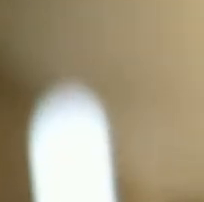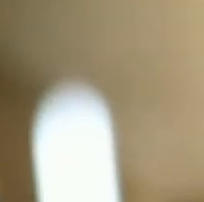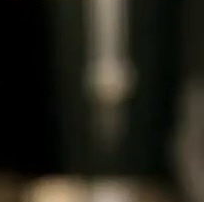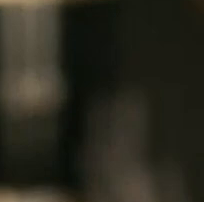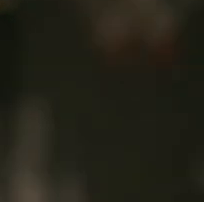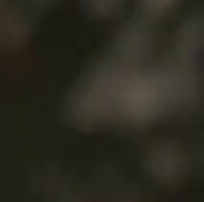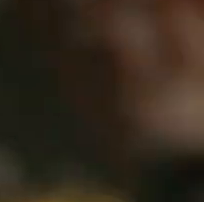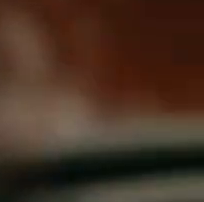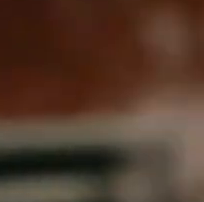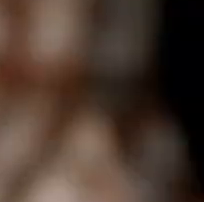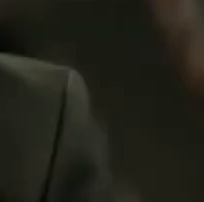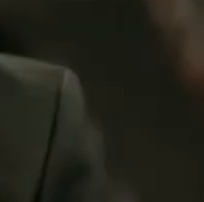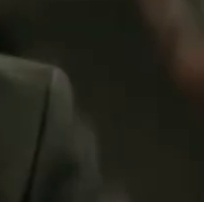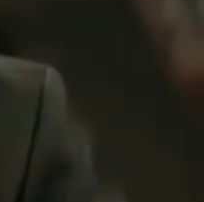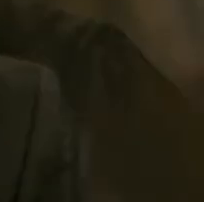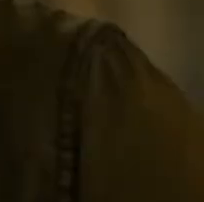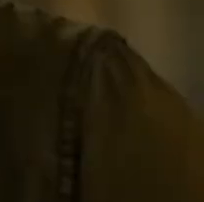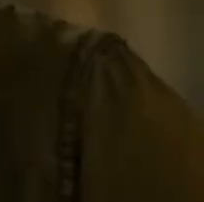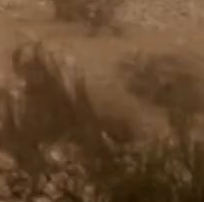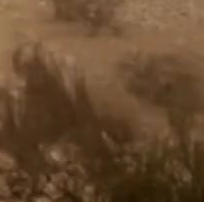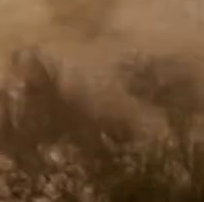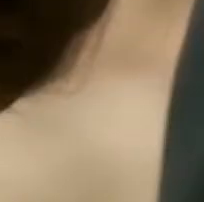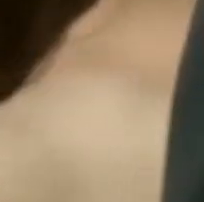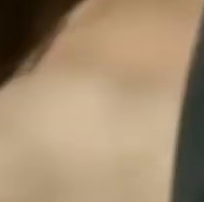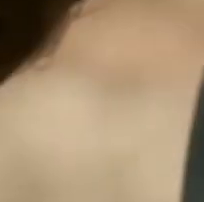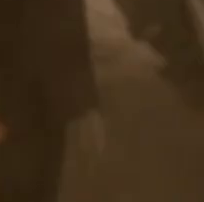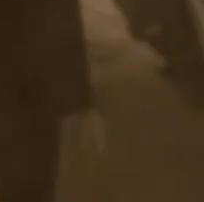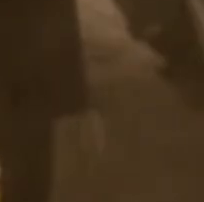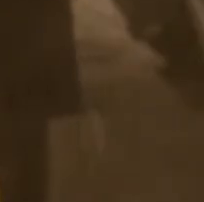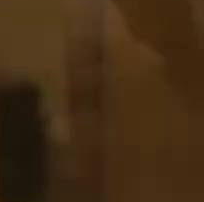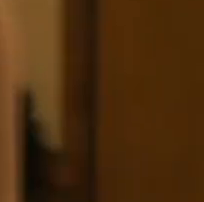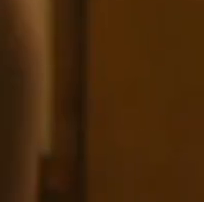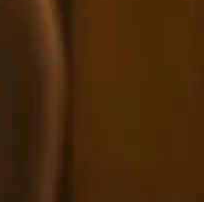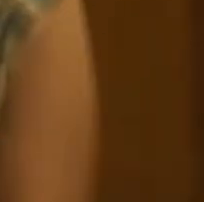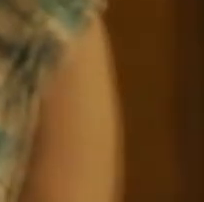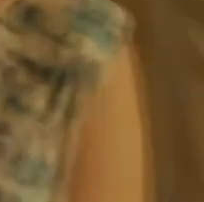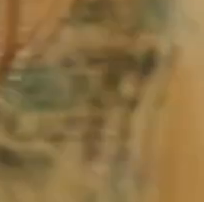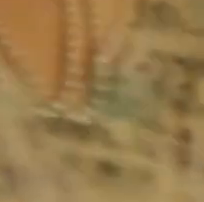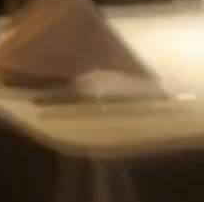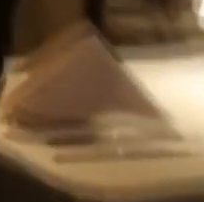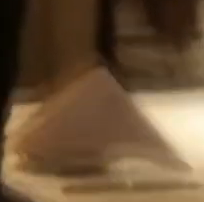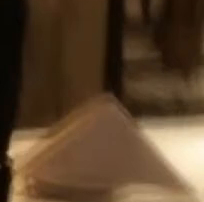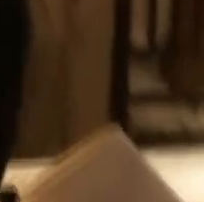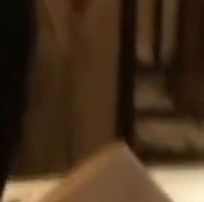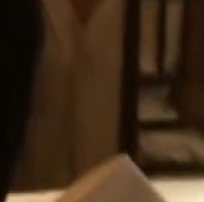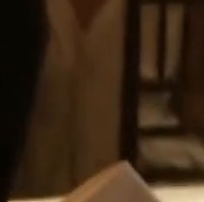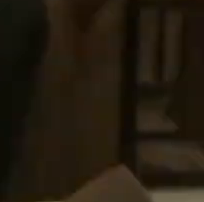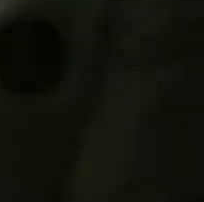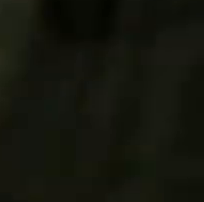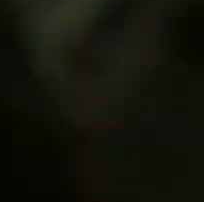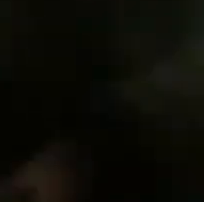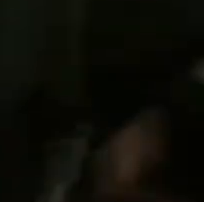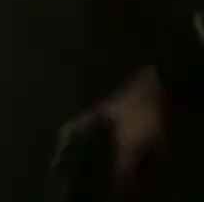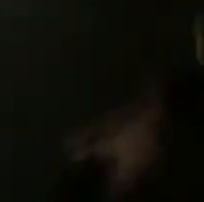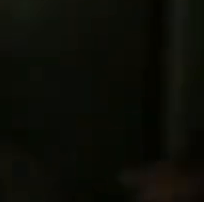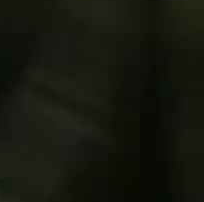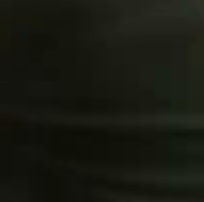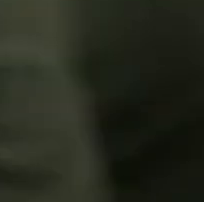ეს რა იყო? მისტერ მეისონმა დროის მანქანა შექმნა. რა მოხდებოდა? ვთქვათ კენედი ამერიკის პრეზიდენტი რომ არ გამხდარიყო.